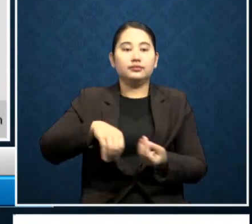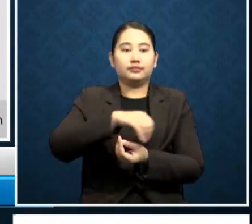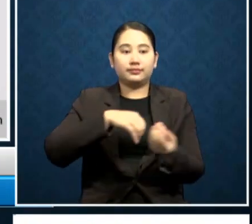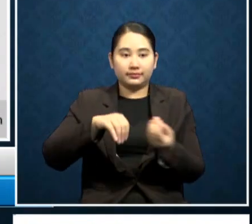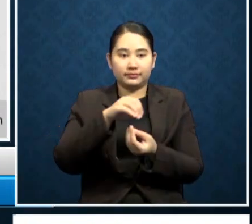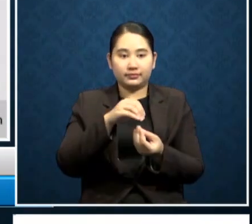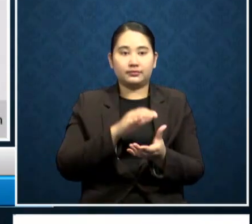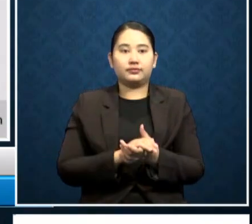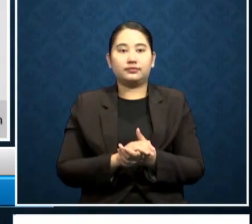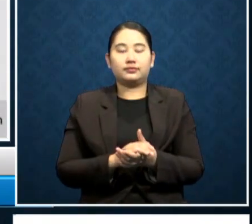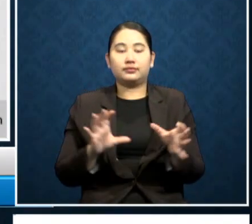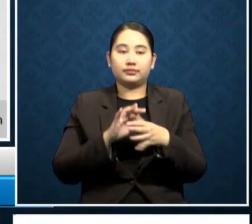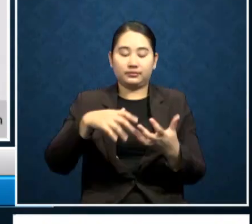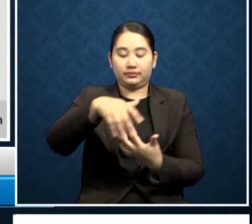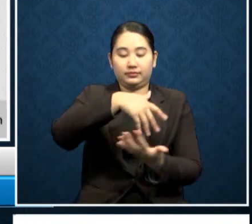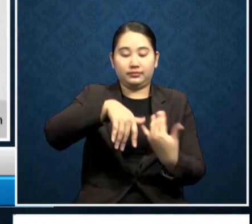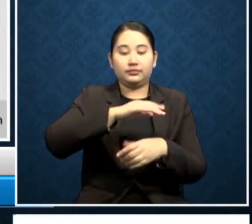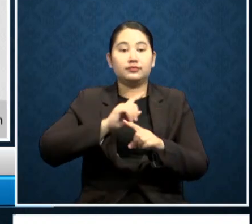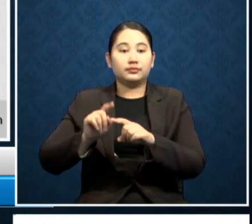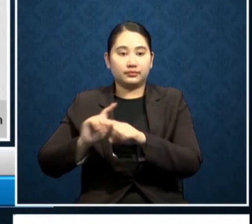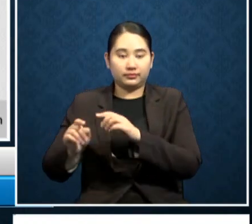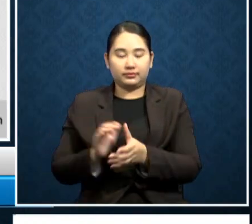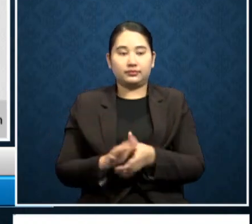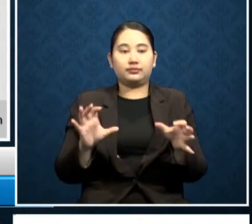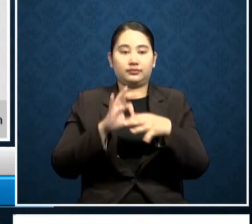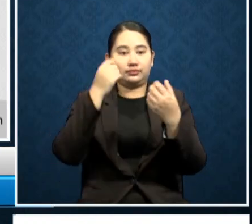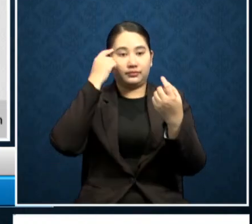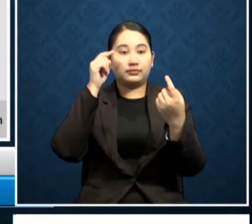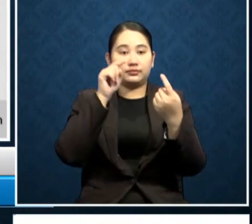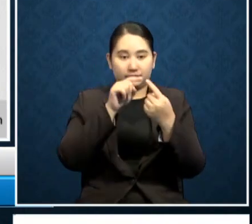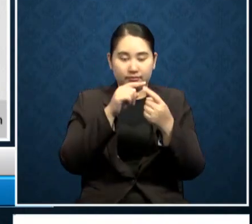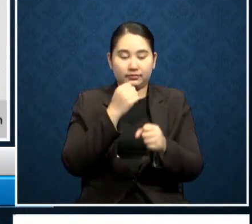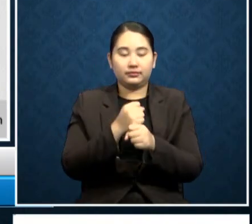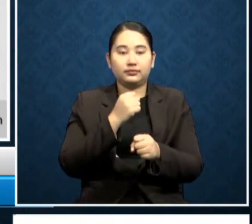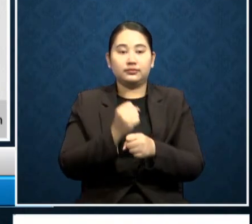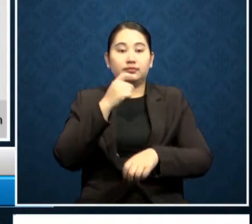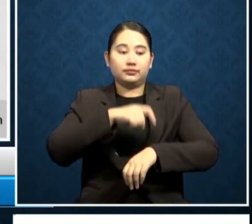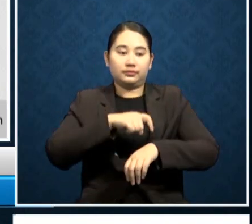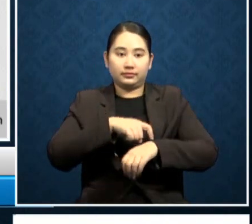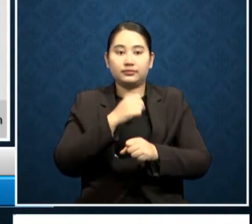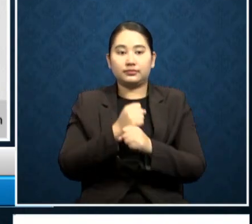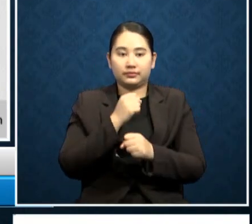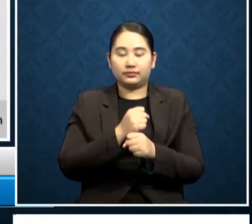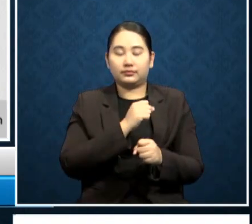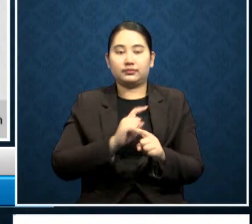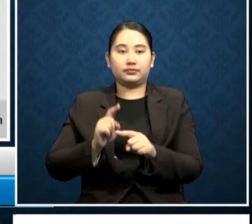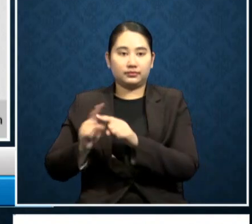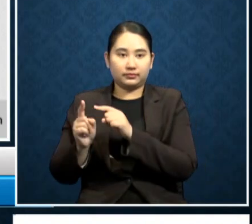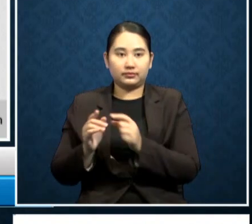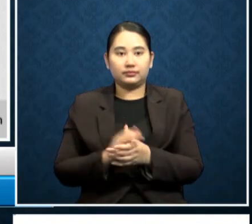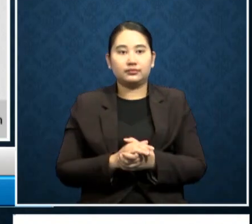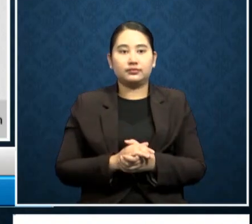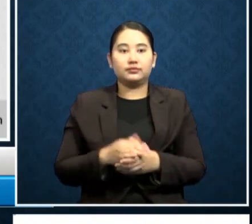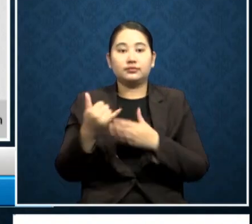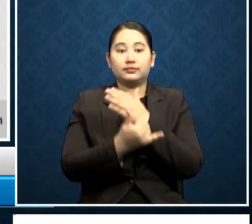ประเด็นสิ่งแวดล้อมโดยสอดคล้องกับเป้าหมายและกรอบระยะเวลาที่องค์การบินพลเรือนระหว่าง